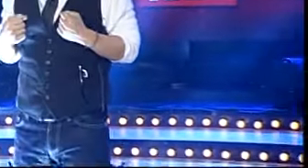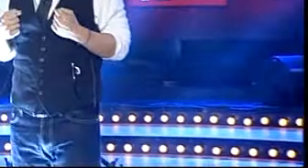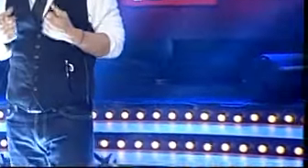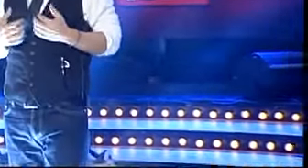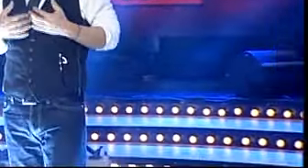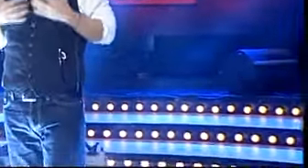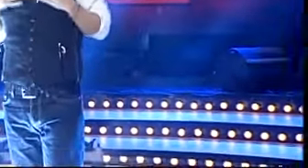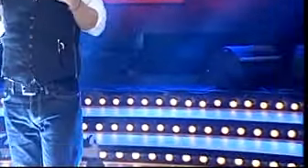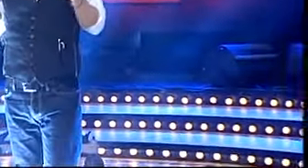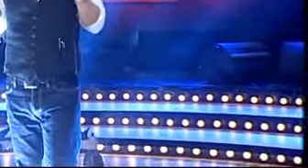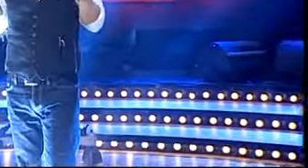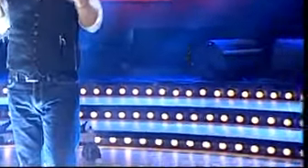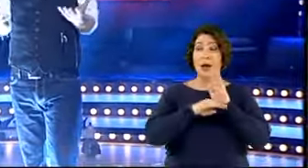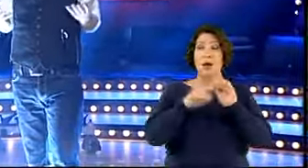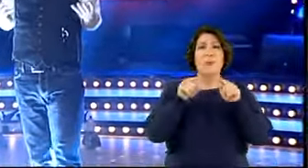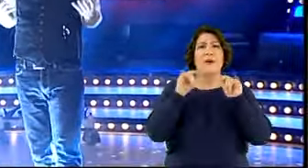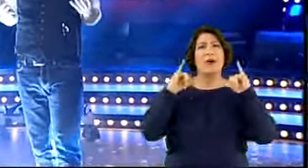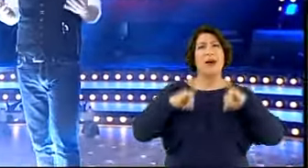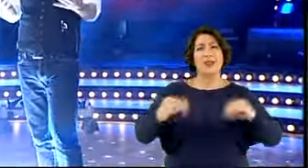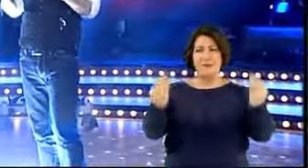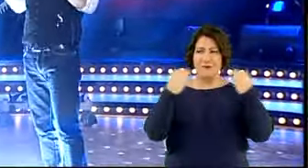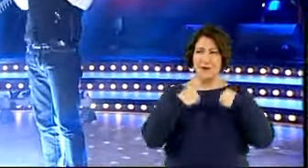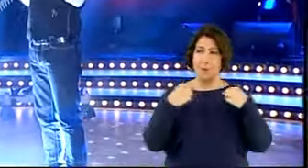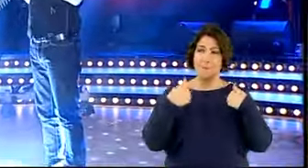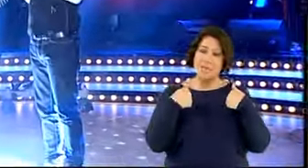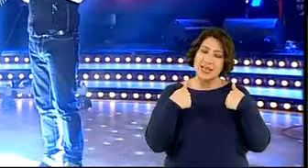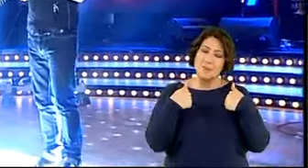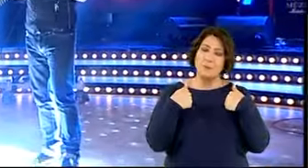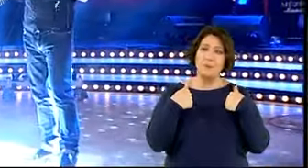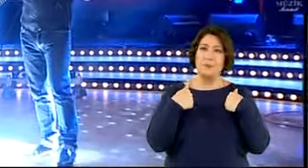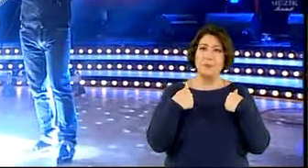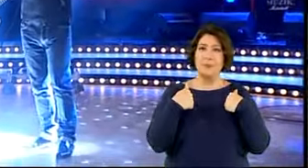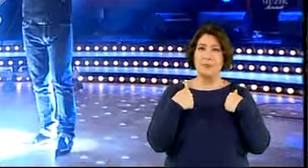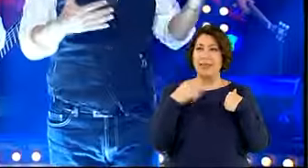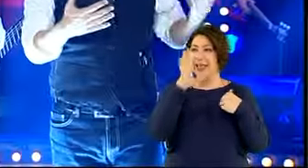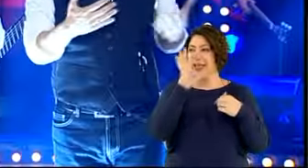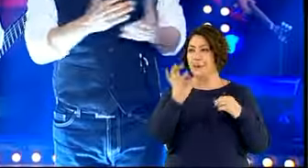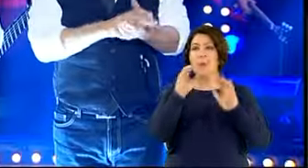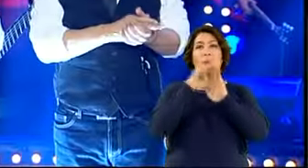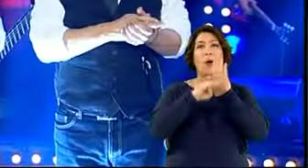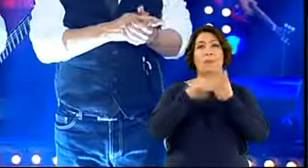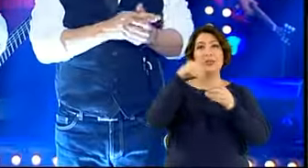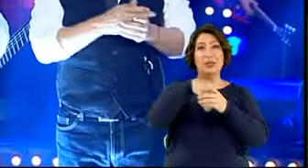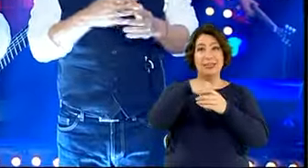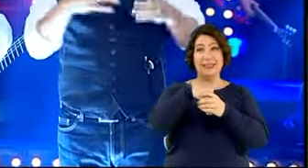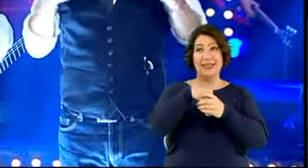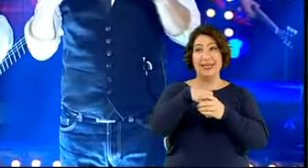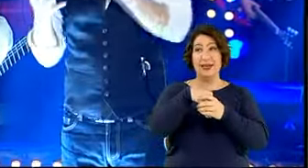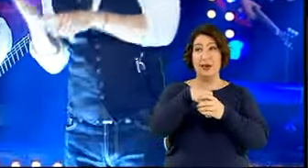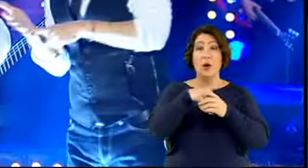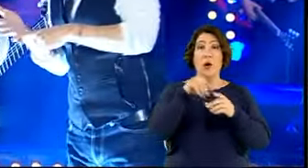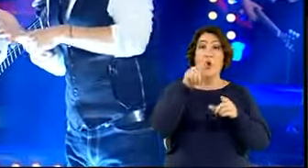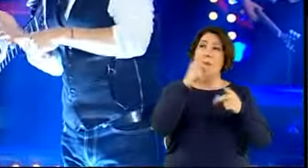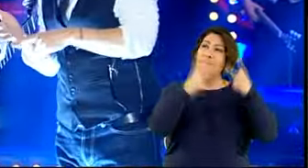geldiği programda bana bu kadar ferahlık veren ve benim kimi program içerisindeki